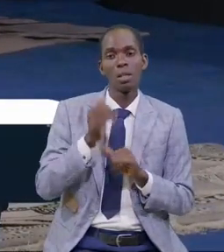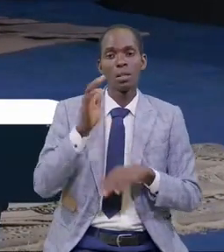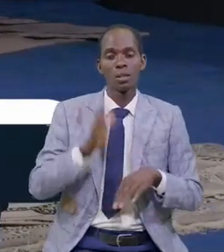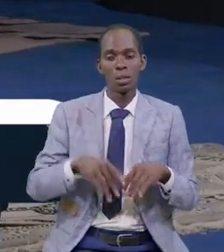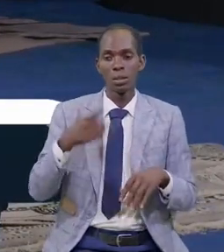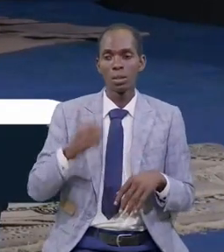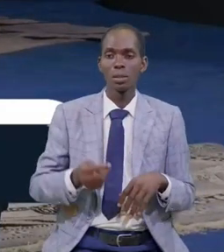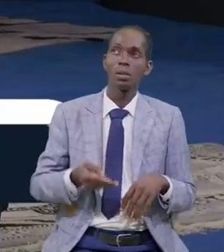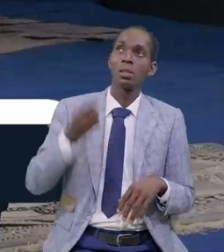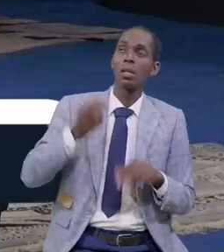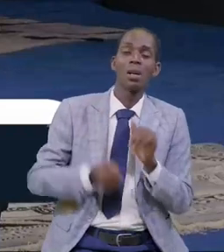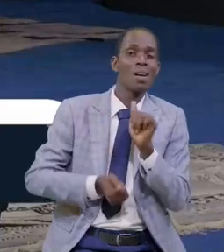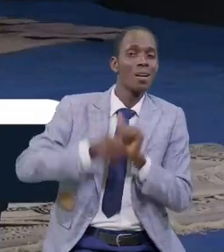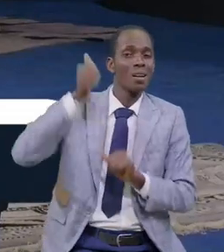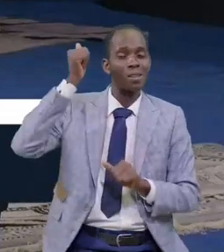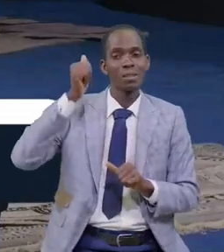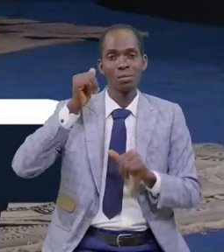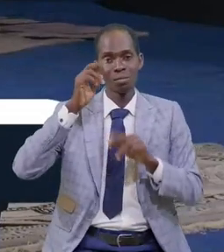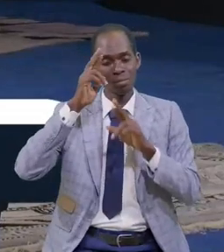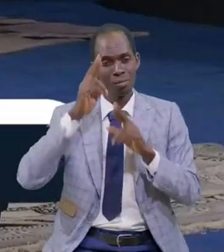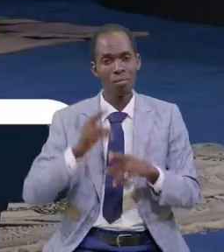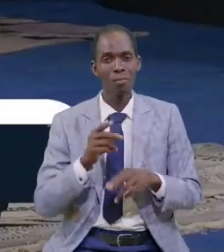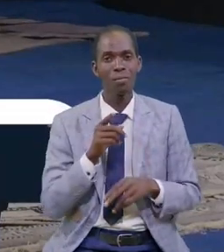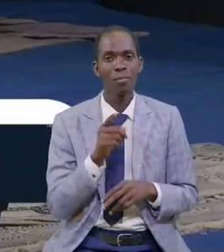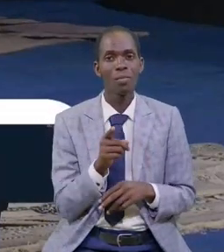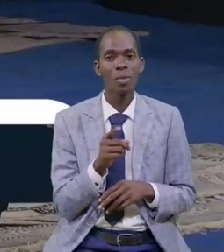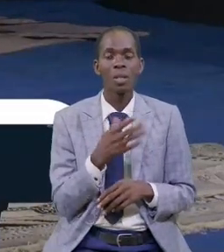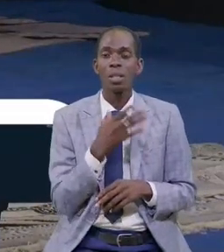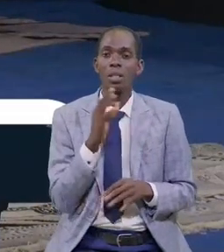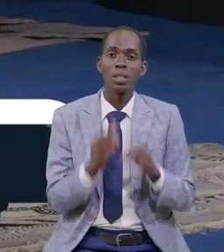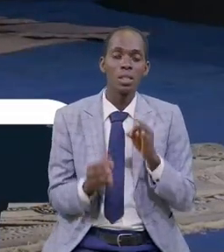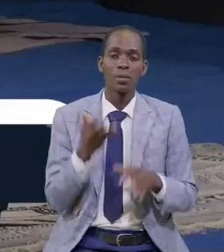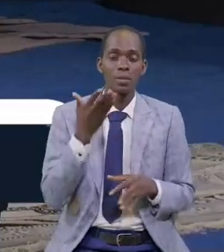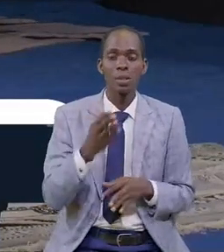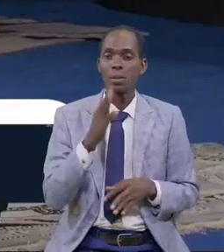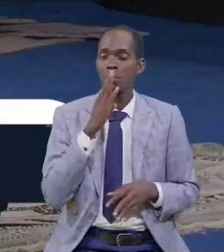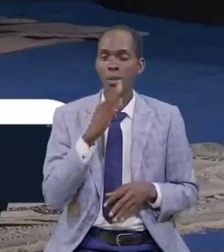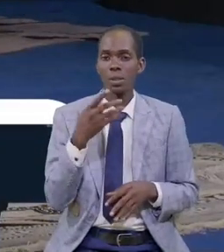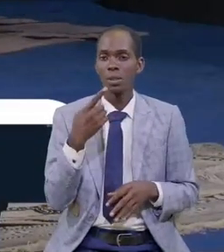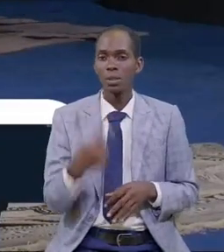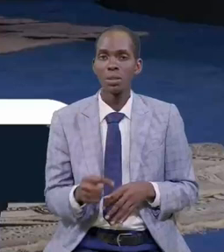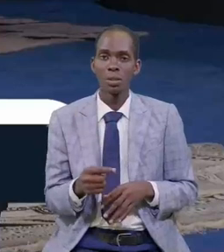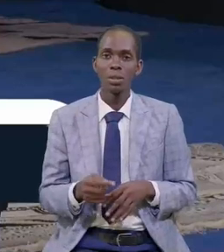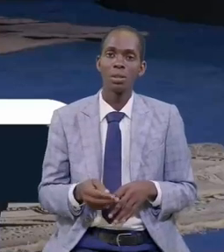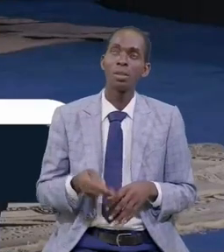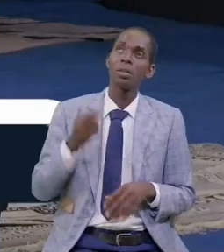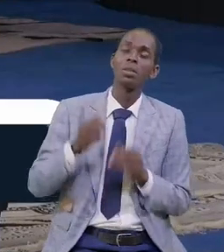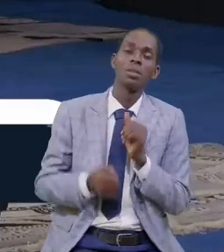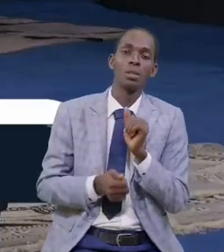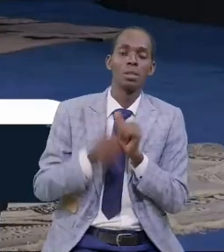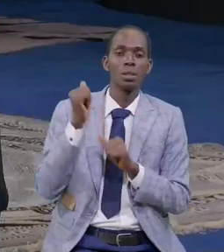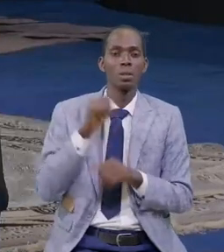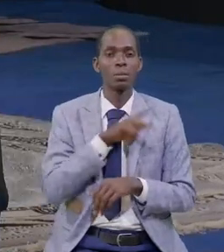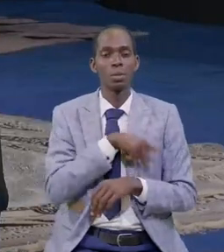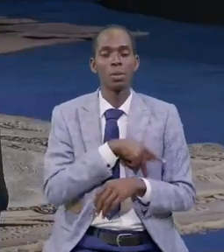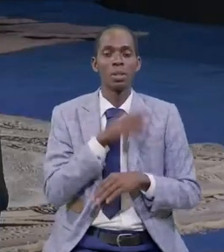surveillance d'un autre plus élevé et au-dessus d'eux il en